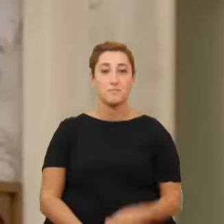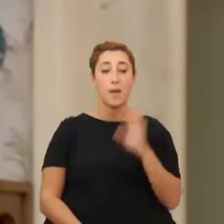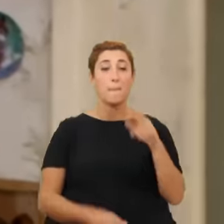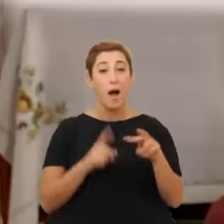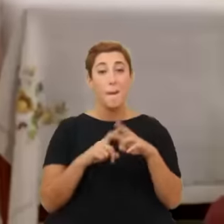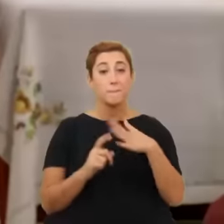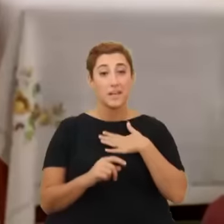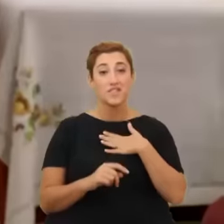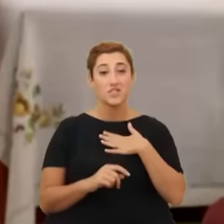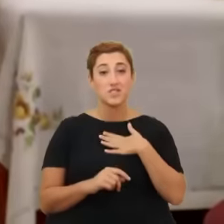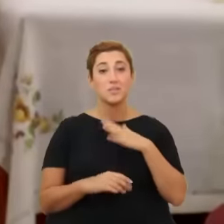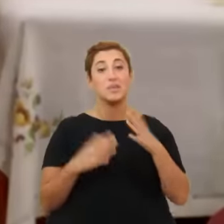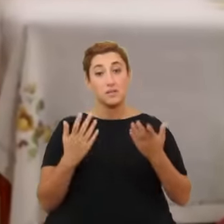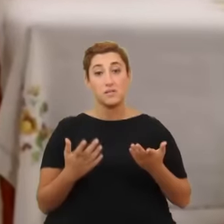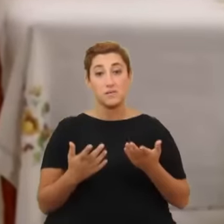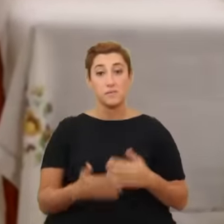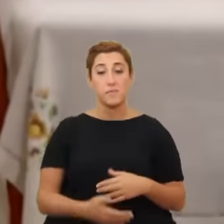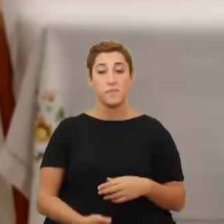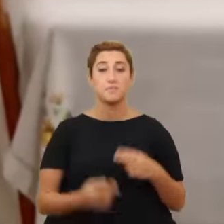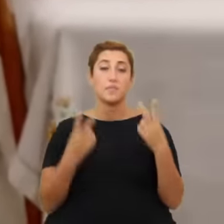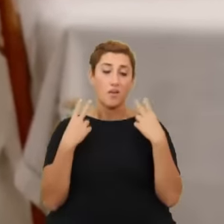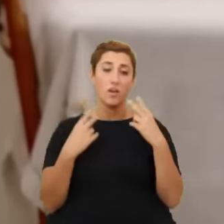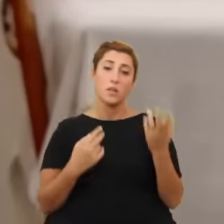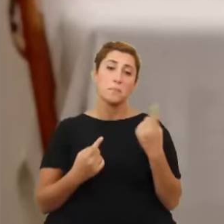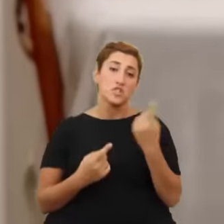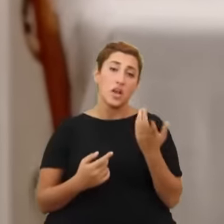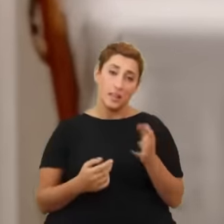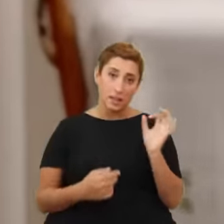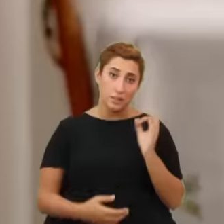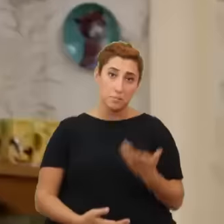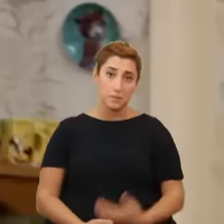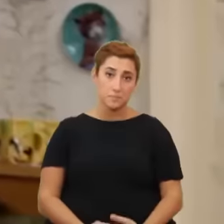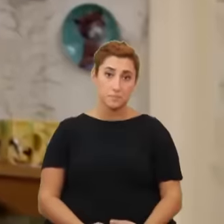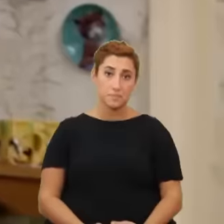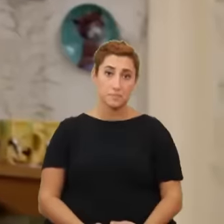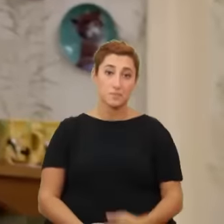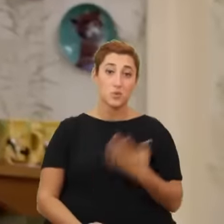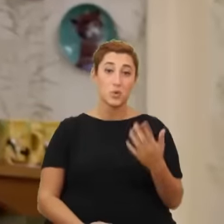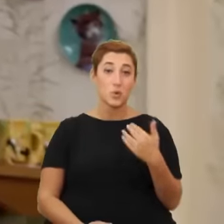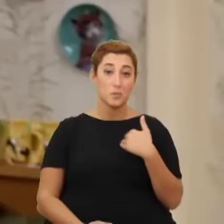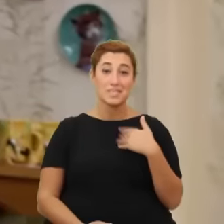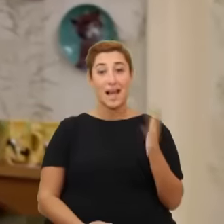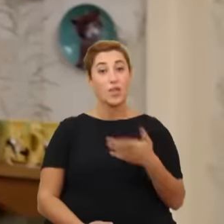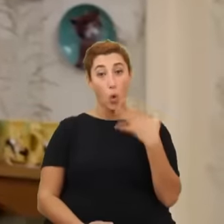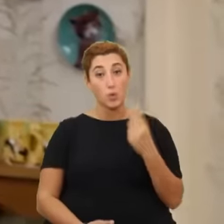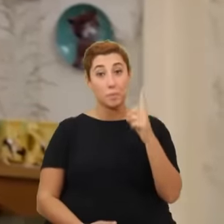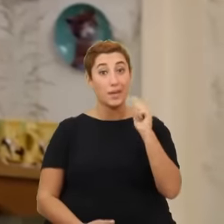ama Ahmetciğim, yani hava gazı da bir şeydir. Yani değil mi? Çünkü biz hani olur da bir gün gelir